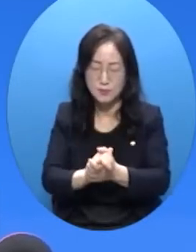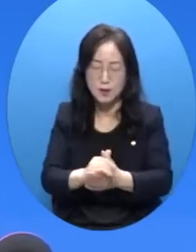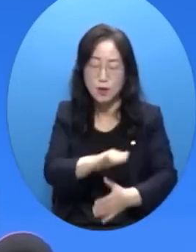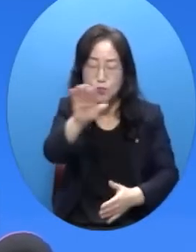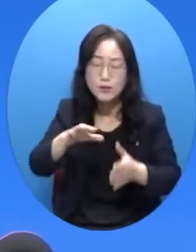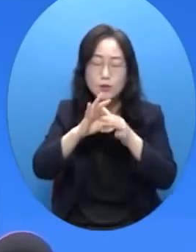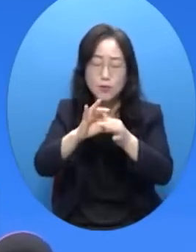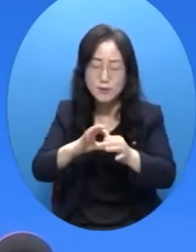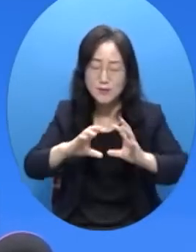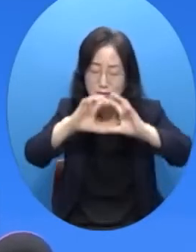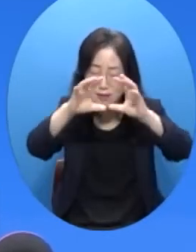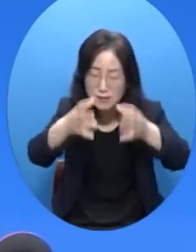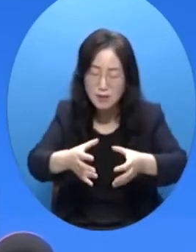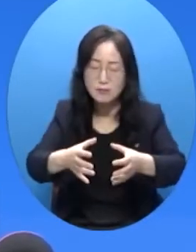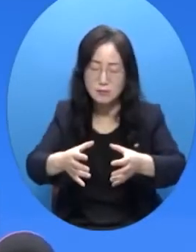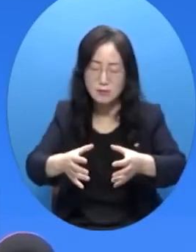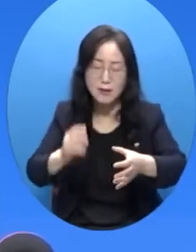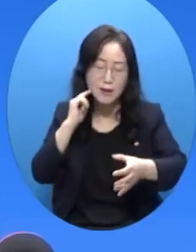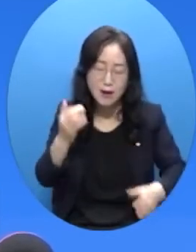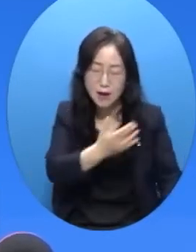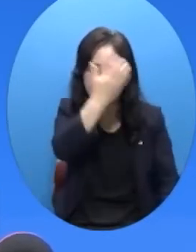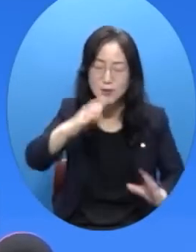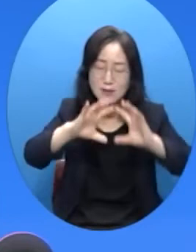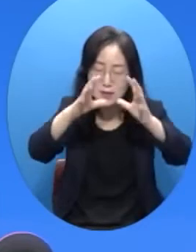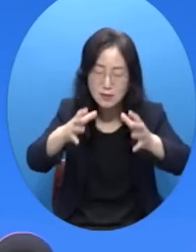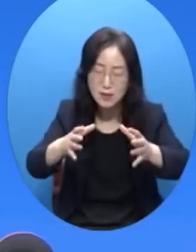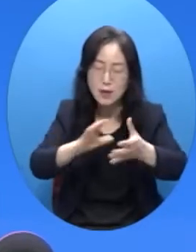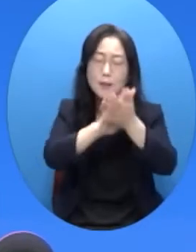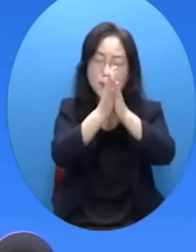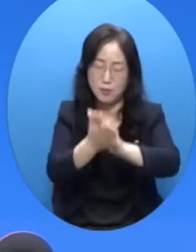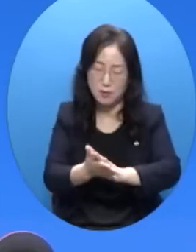내가 꼴보기 싫어서 반려견 안 키웁니다.